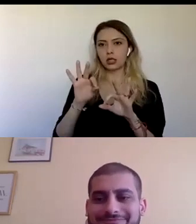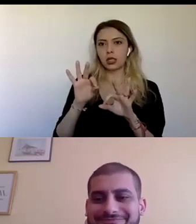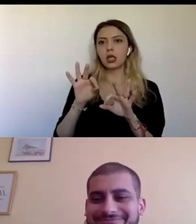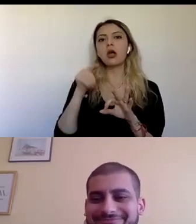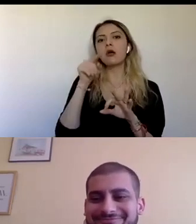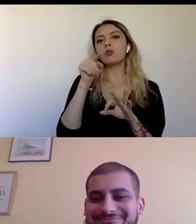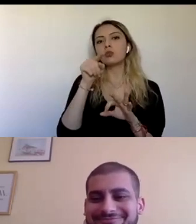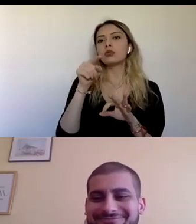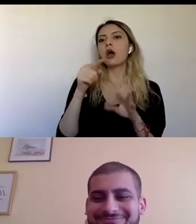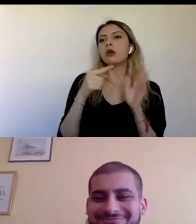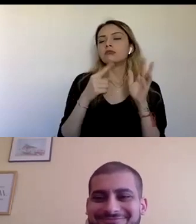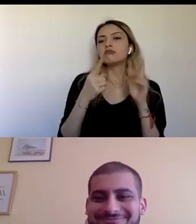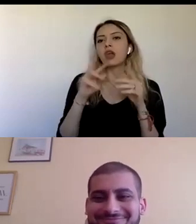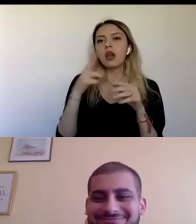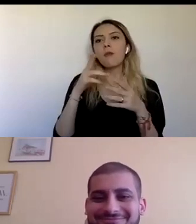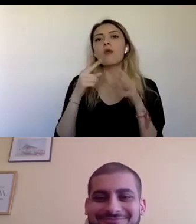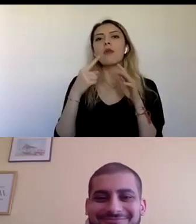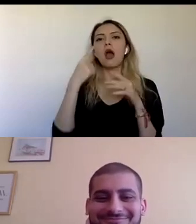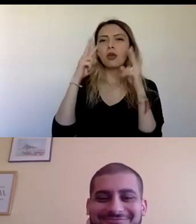pası alıp buradan çok kısa o zaman